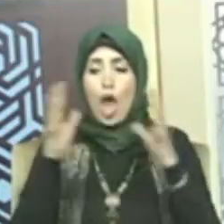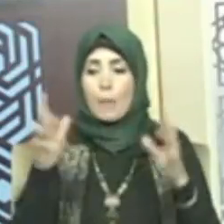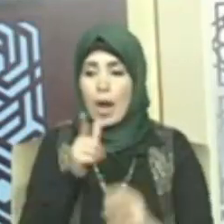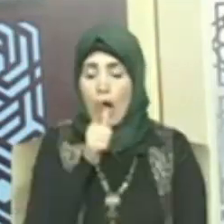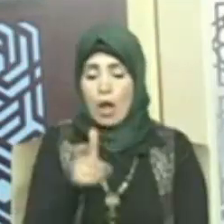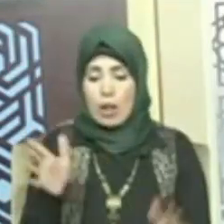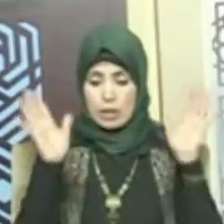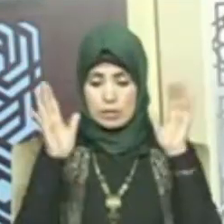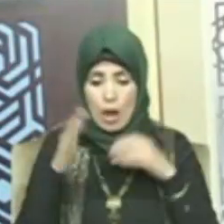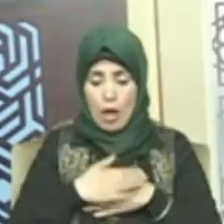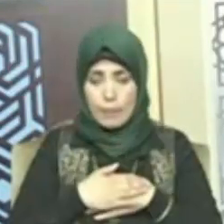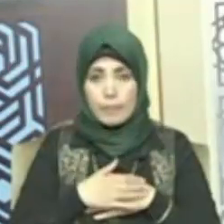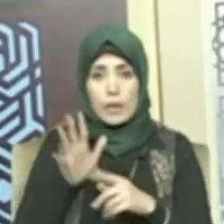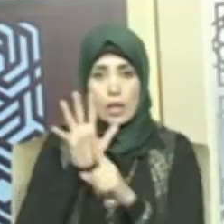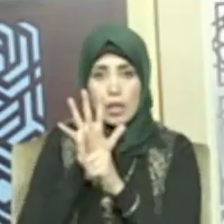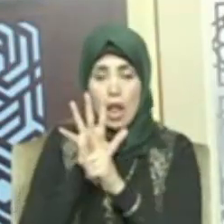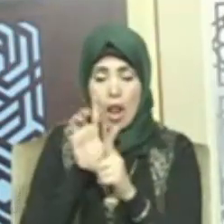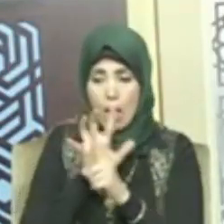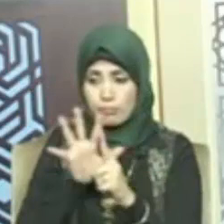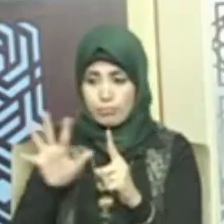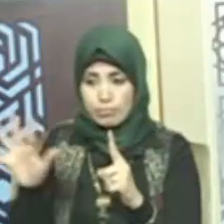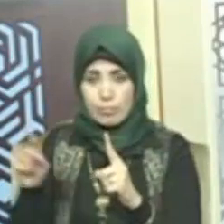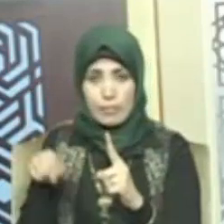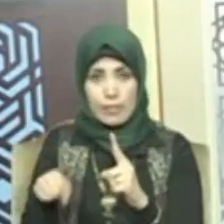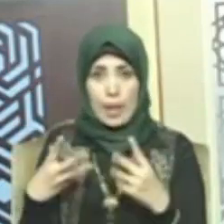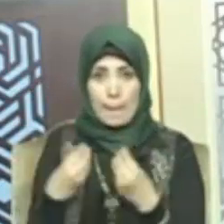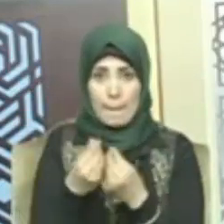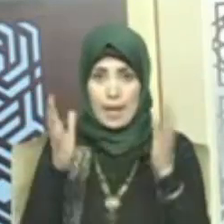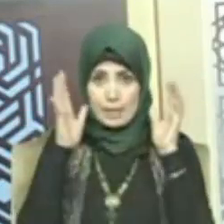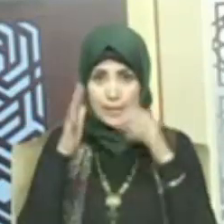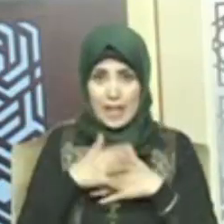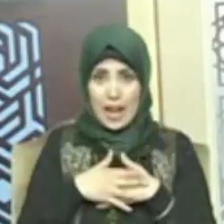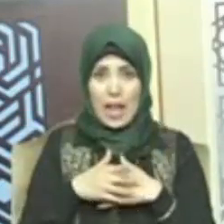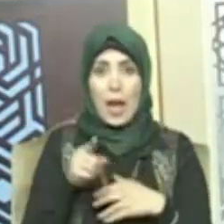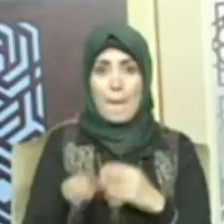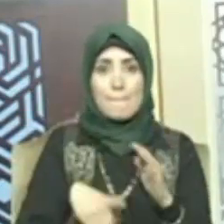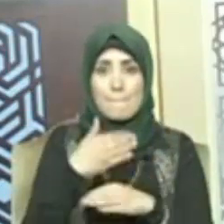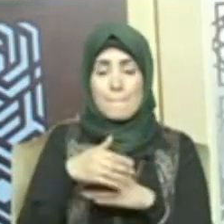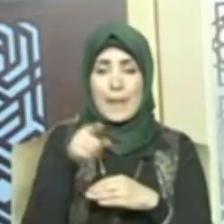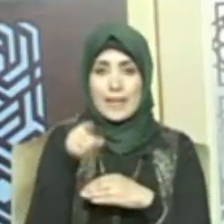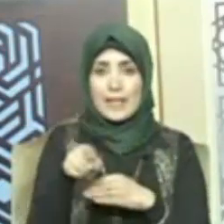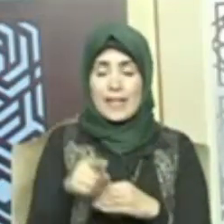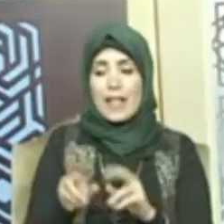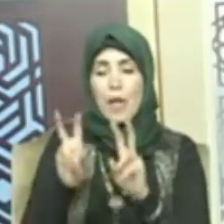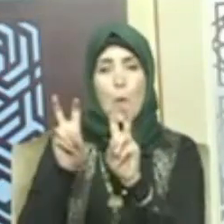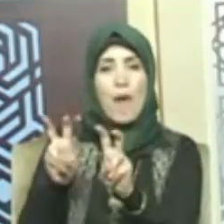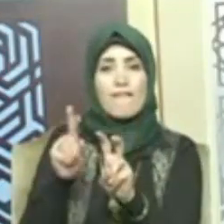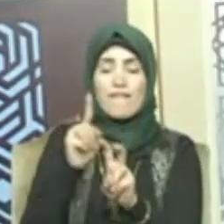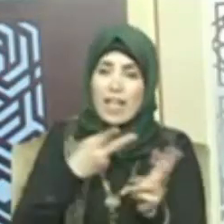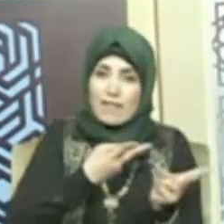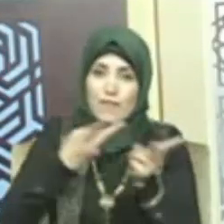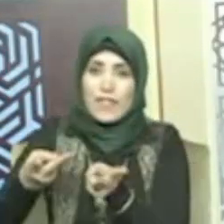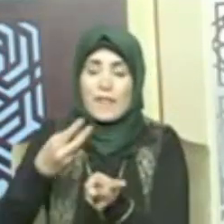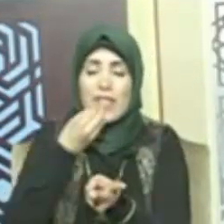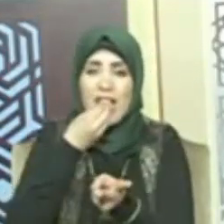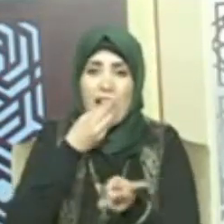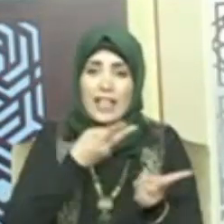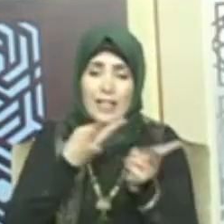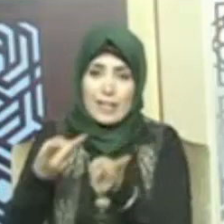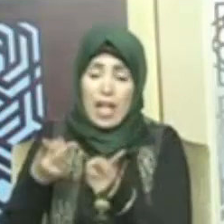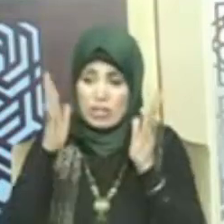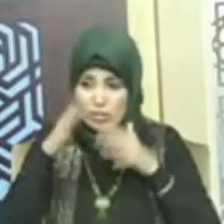صلى، فصلينا بصلاته، ثم حبسته على طعام، أي استضفته على